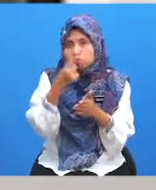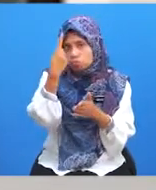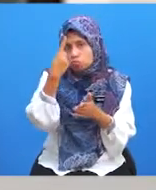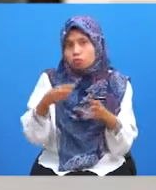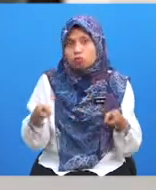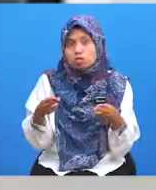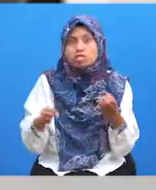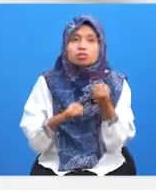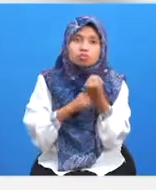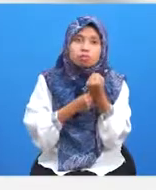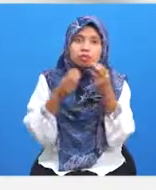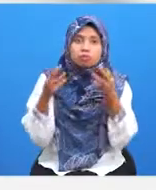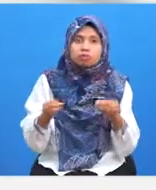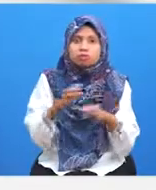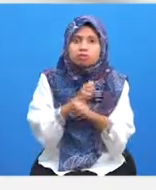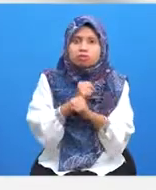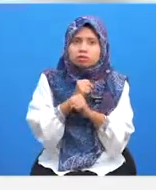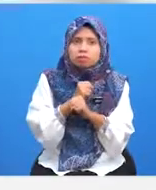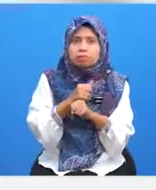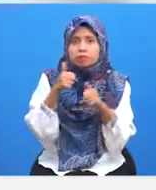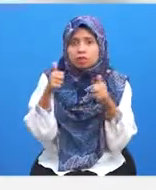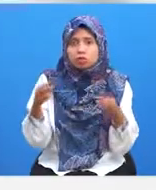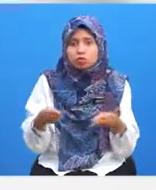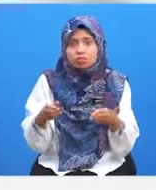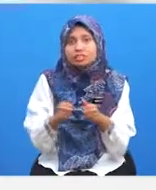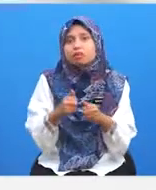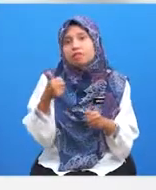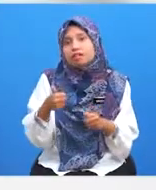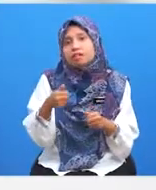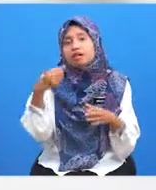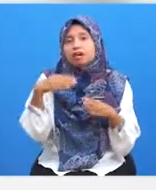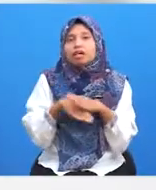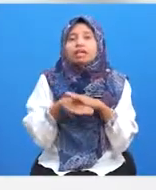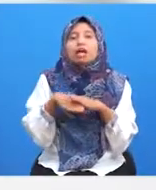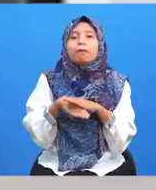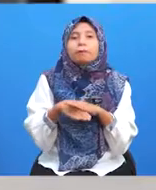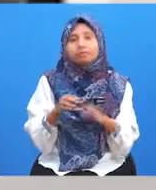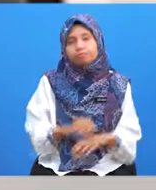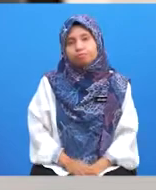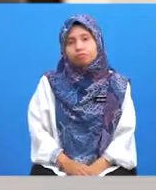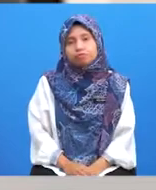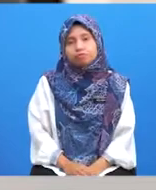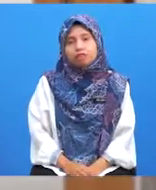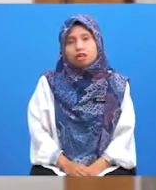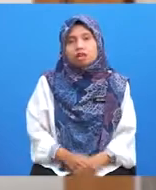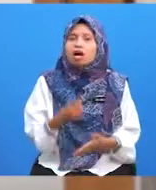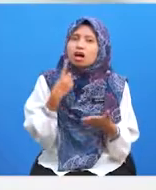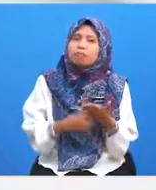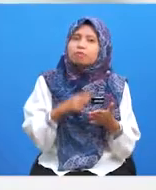baik faktor dalaman yang kedua ialah activity pemasaran yang tidak berkesan